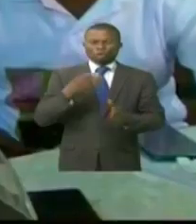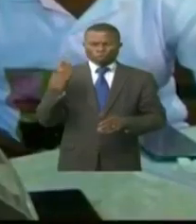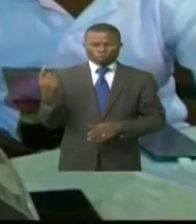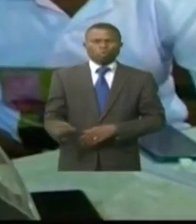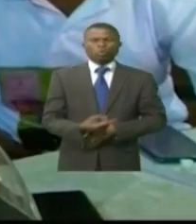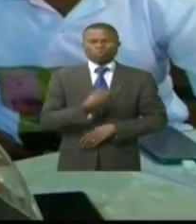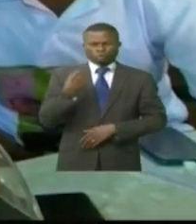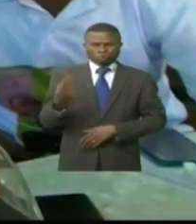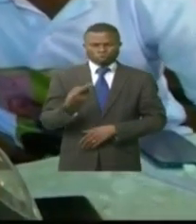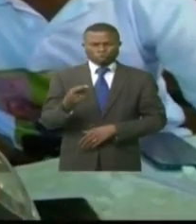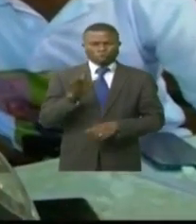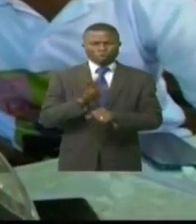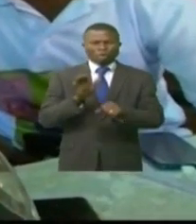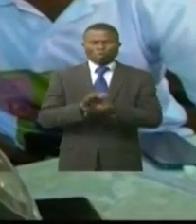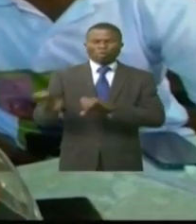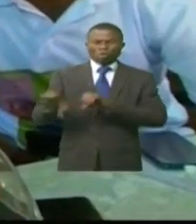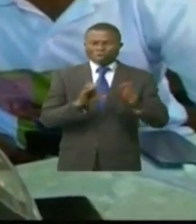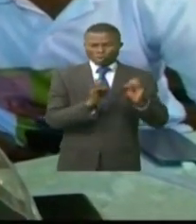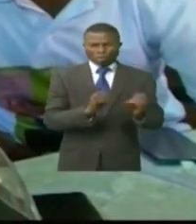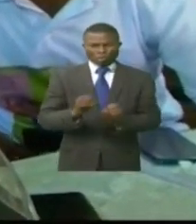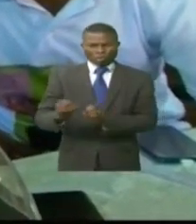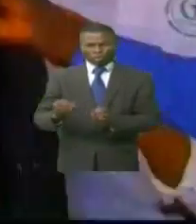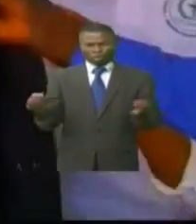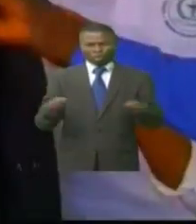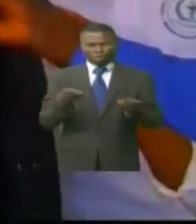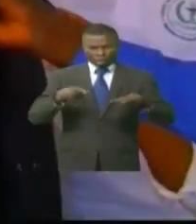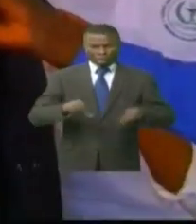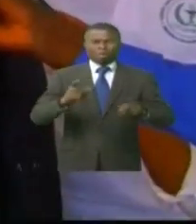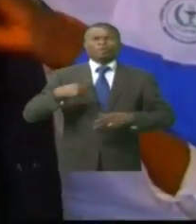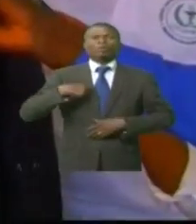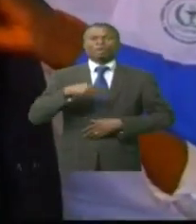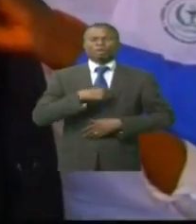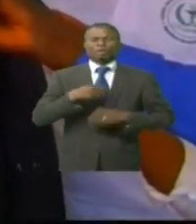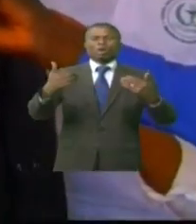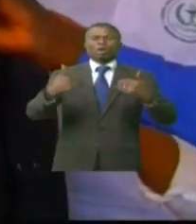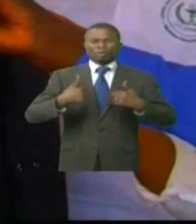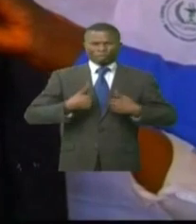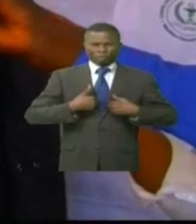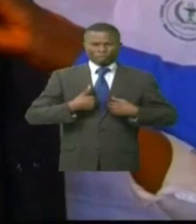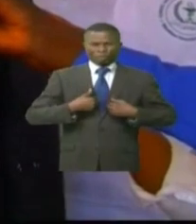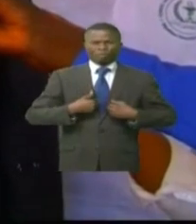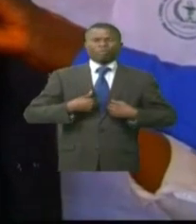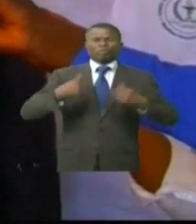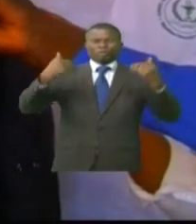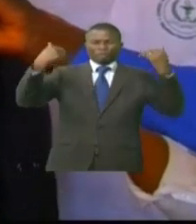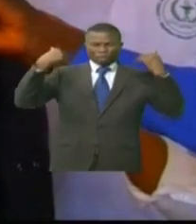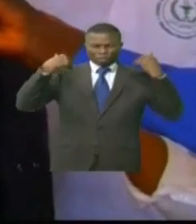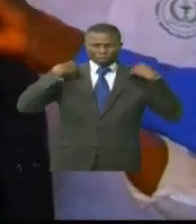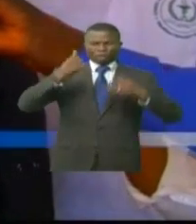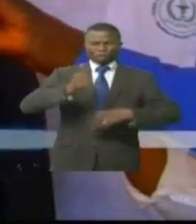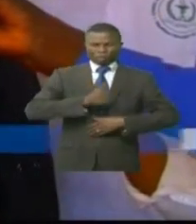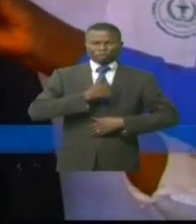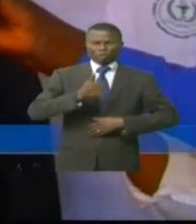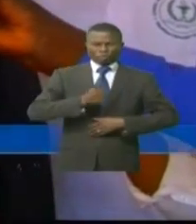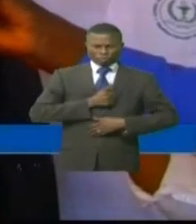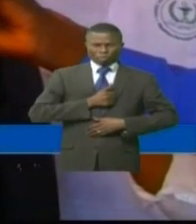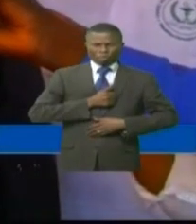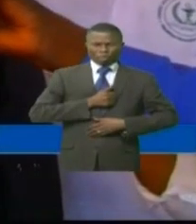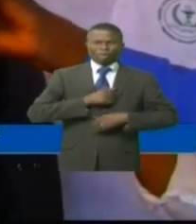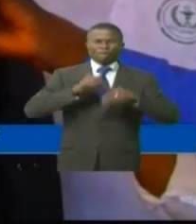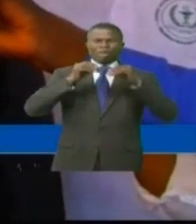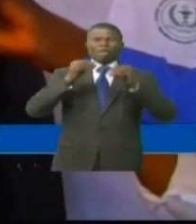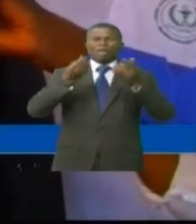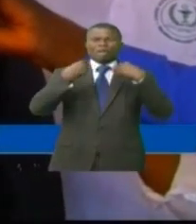qu'il y ait plusieurs activités qui puissent nous permettre d'avoir des officines propres aux pharmaciens